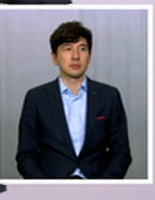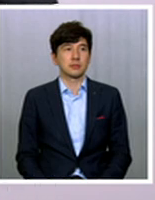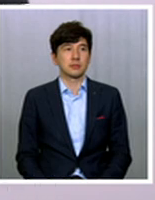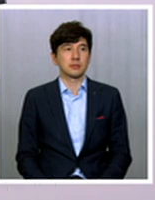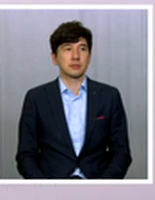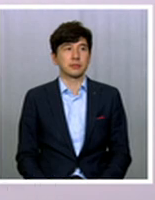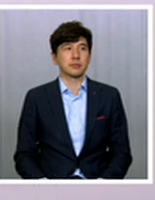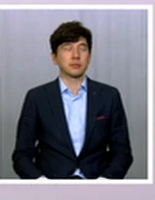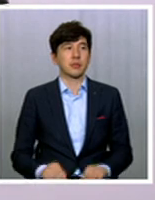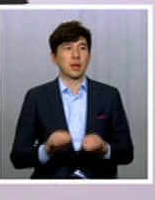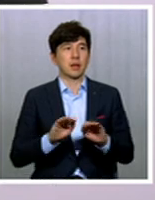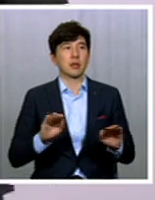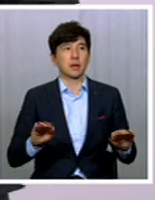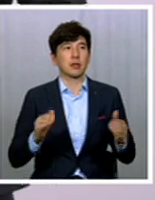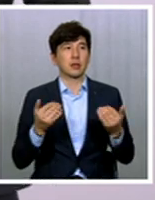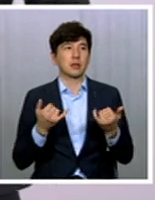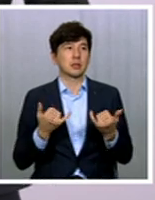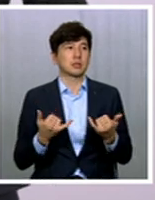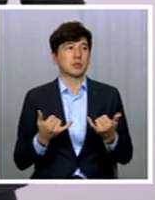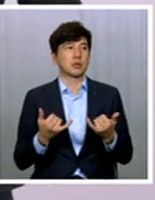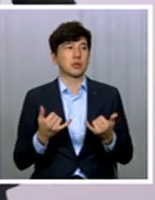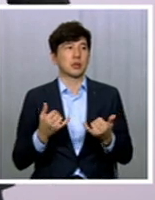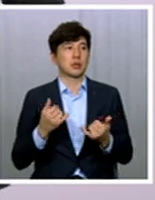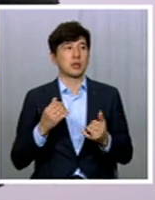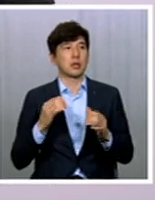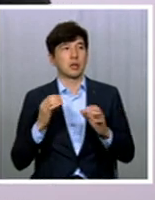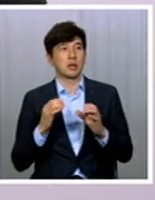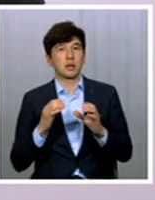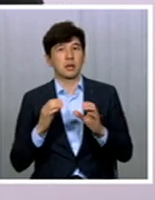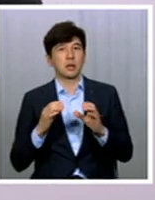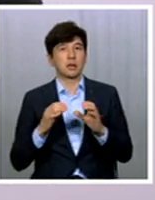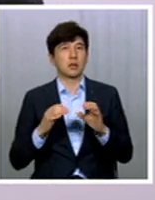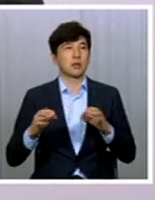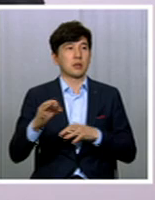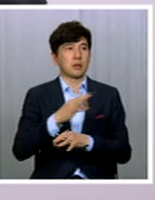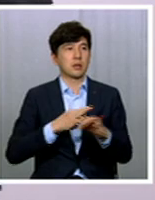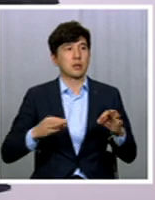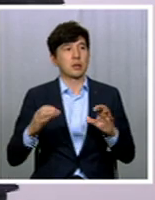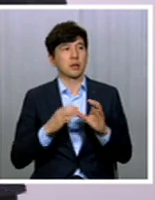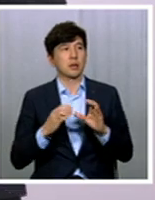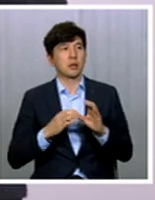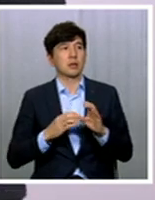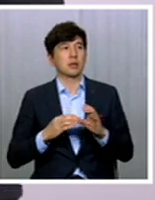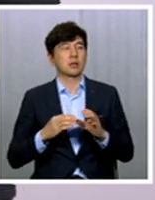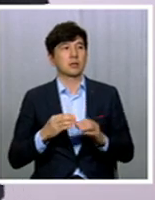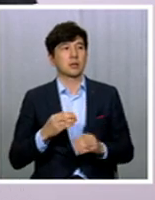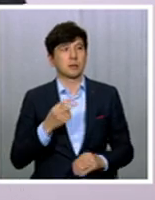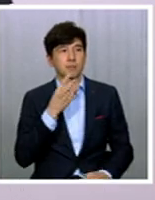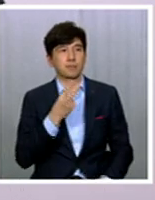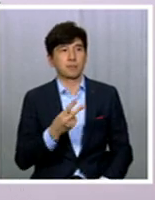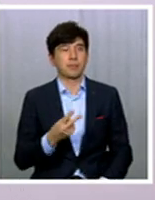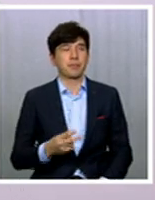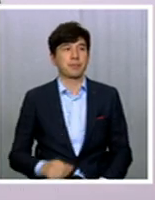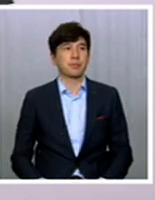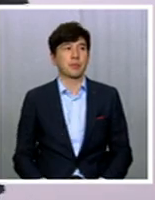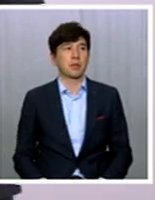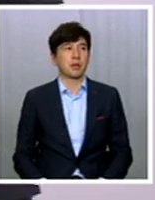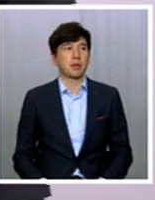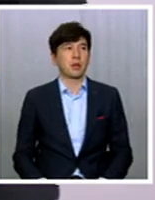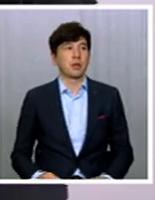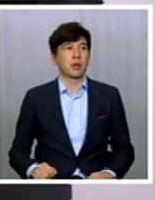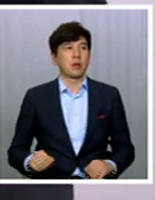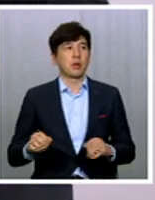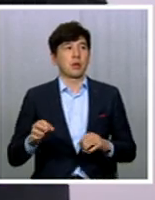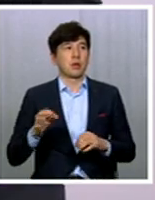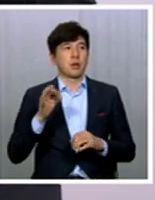Оқушылар, ендіше біз экономикалық инфрақұрылым дегеніміз не, осы ұғымға алдымен тоқталып өтейік. Жалпы тауарлар мен қызмет